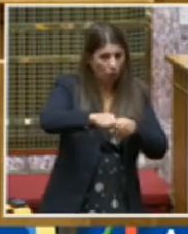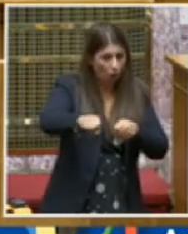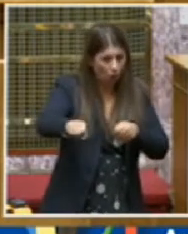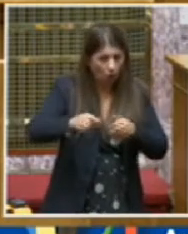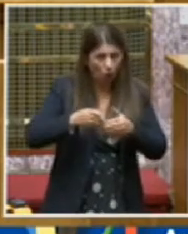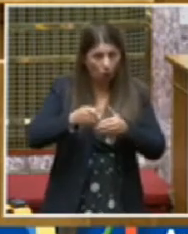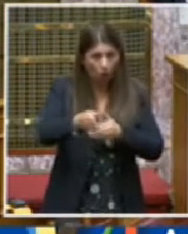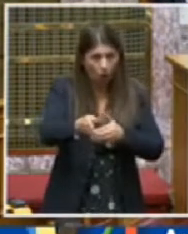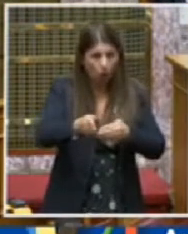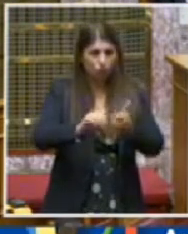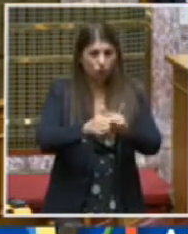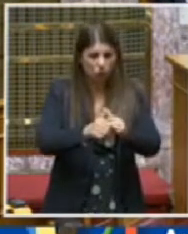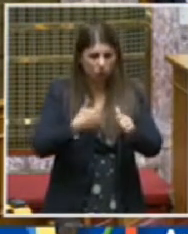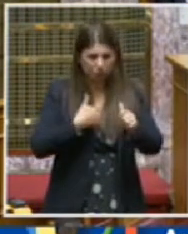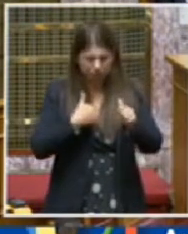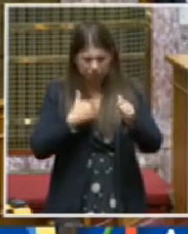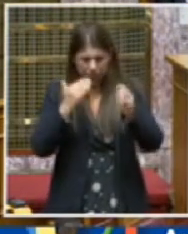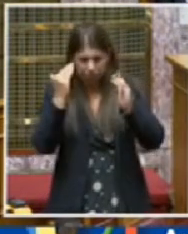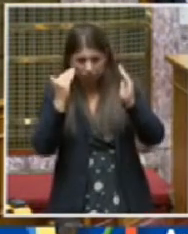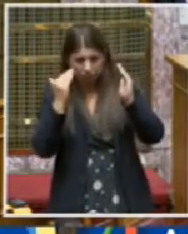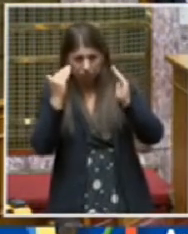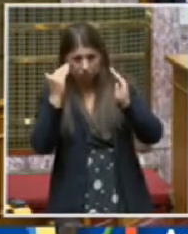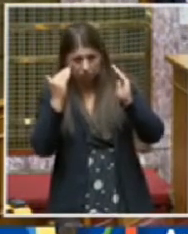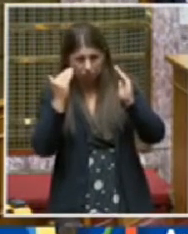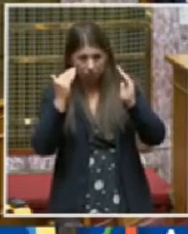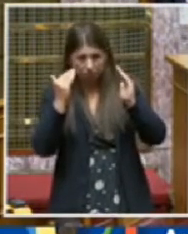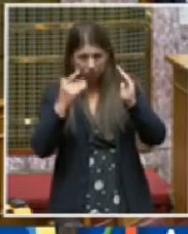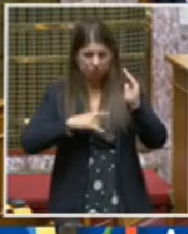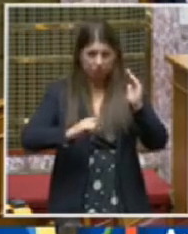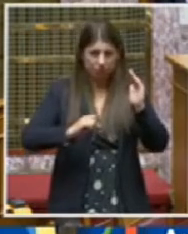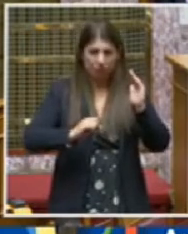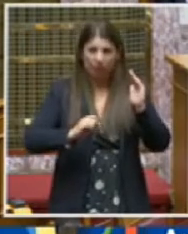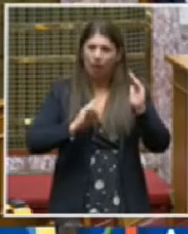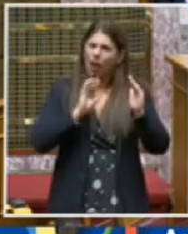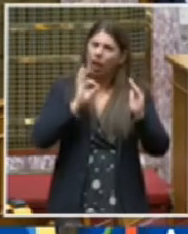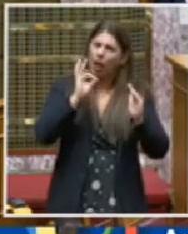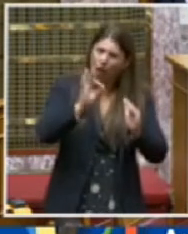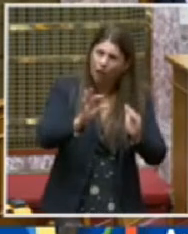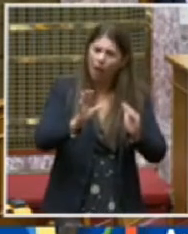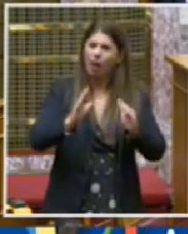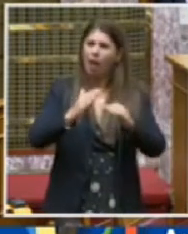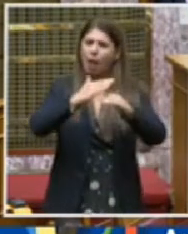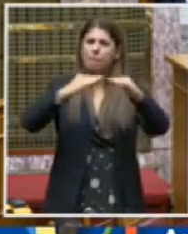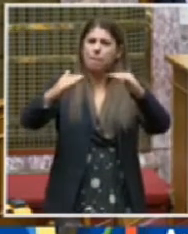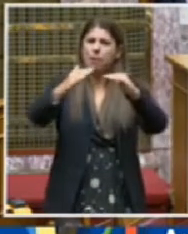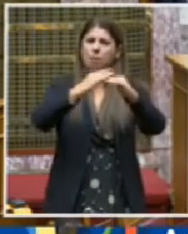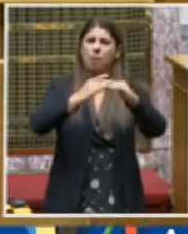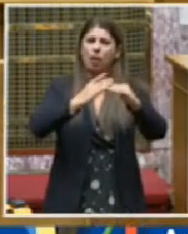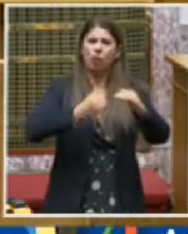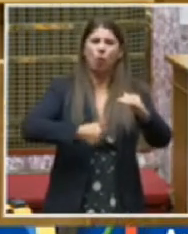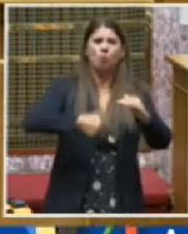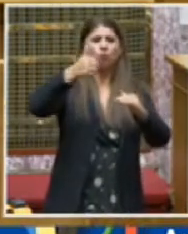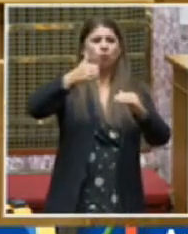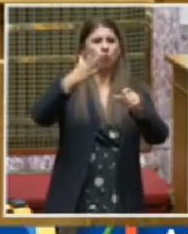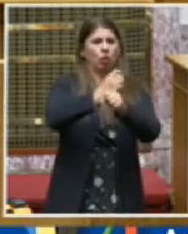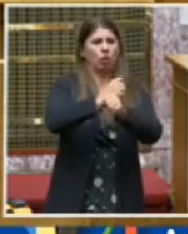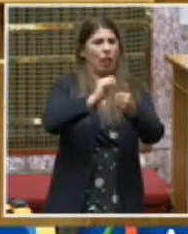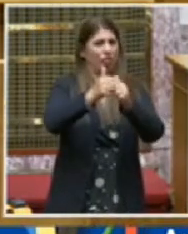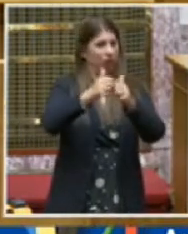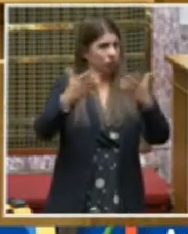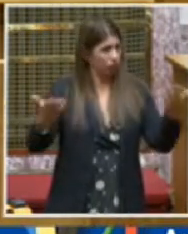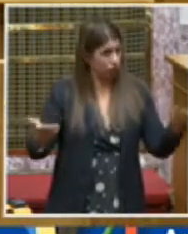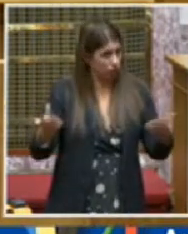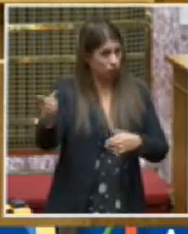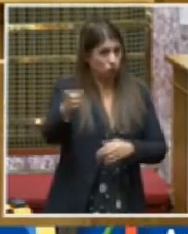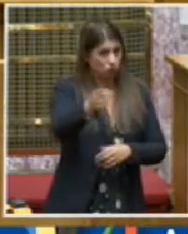τον αθλητισμό. Και ας μην φτάσει ποτέ στο επίπεδο του πρωταθλητισμού που εσείς όλοι καταφέρατε να φτάσετε. Και